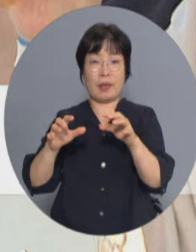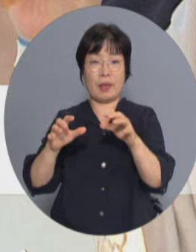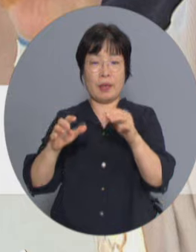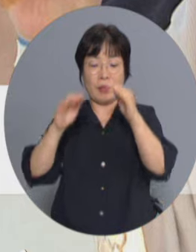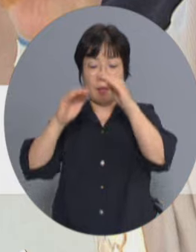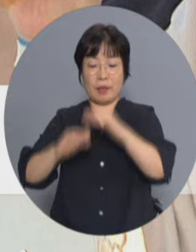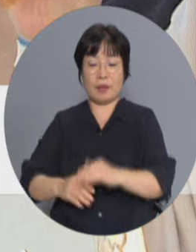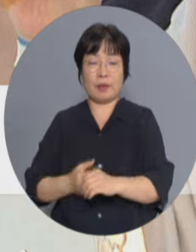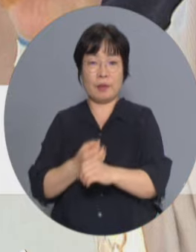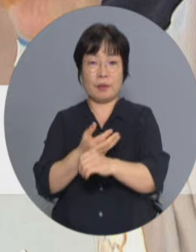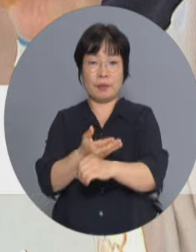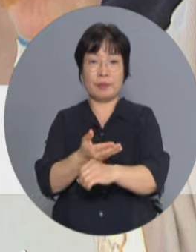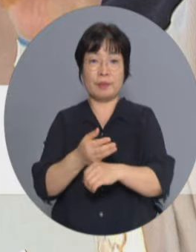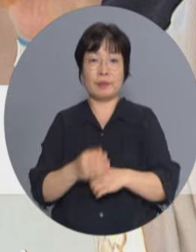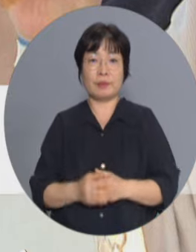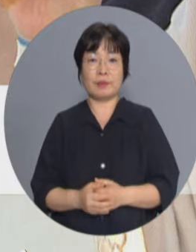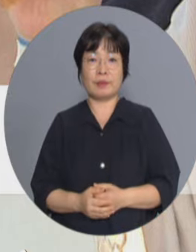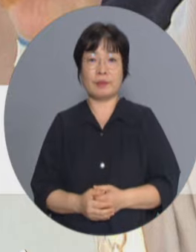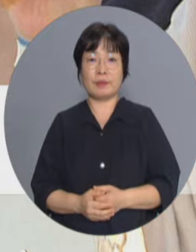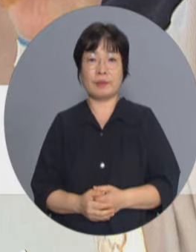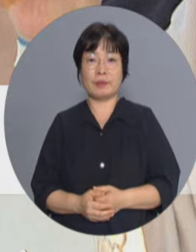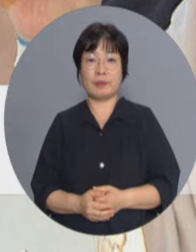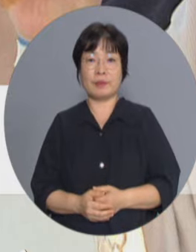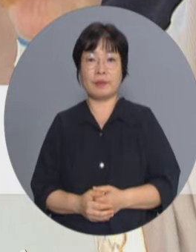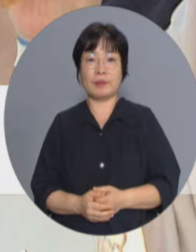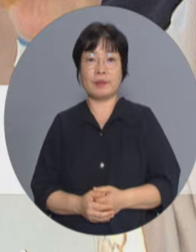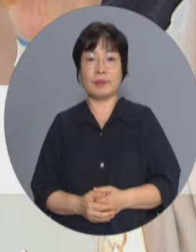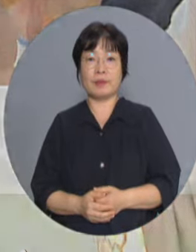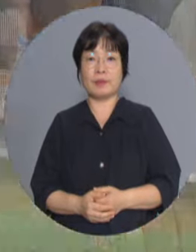있습니다 박중호 기자가 보도합니다